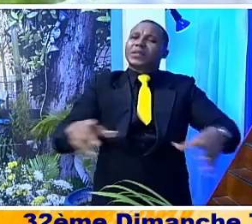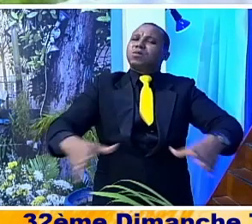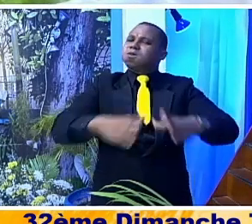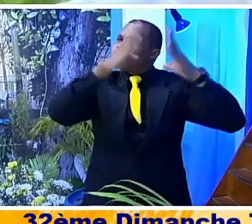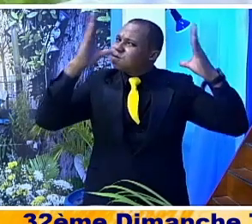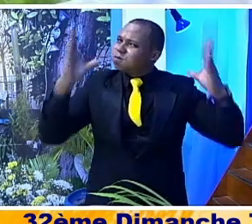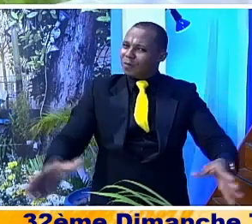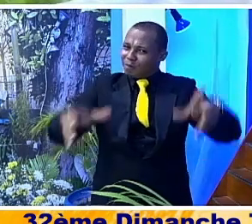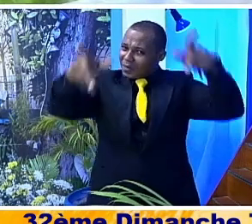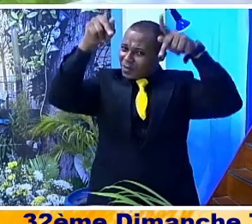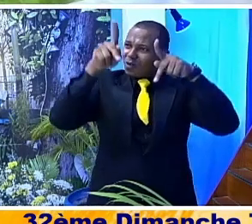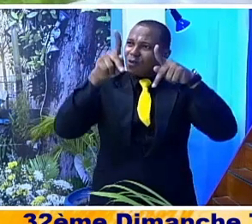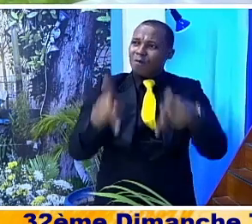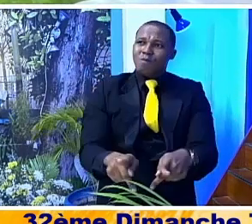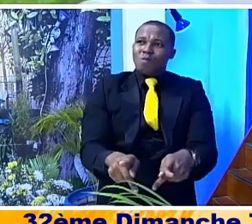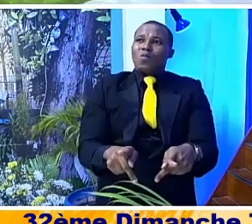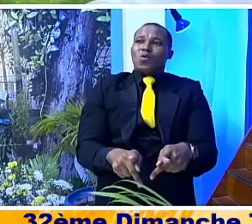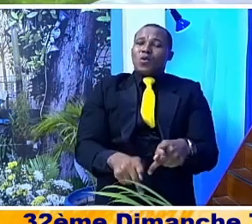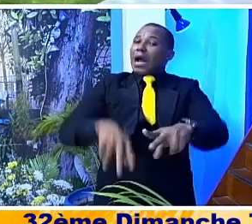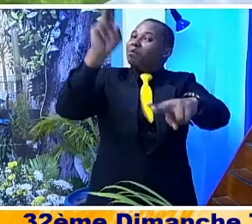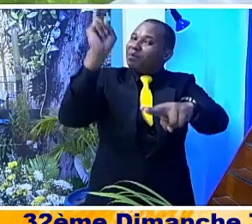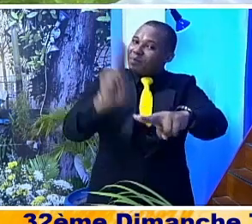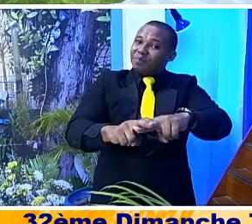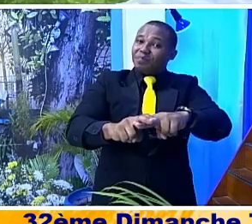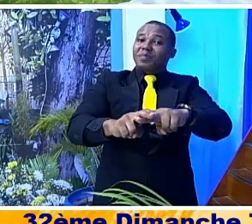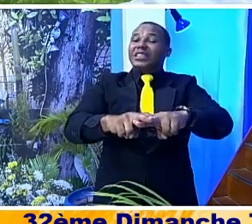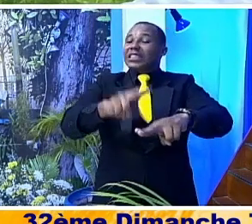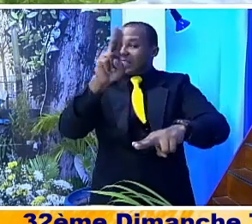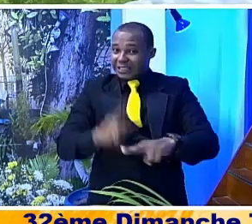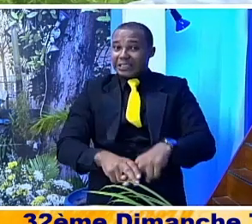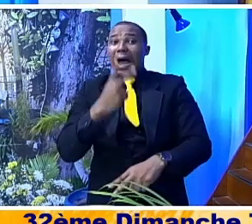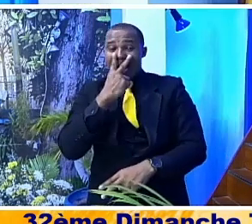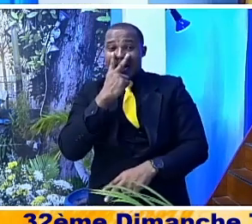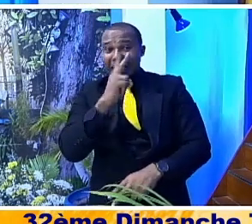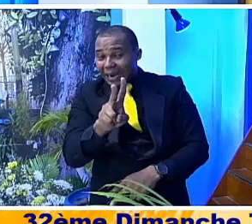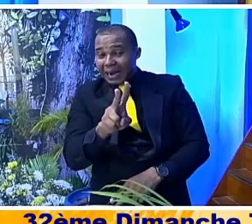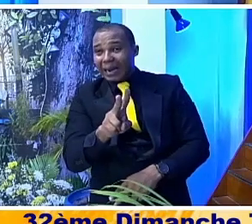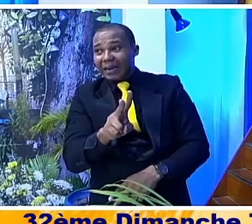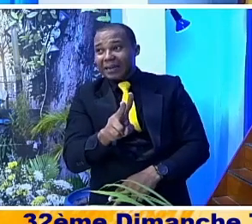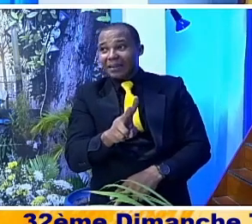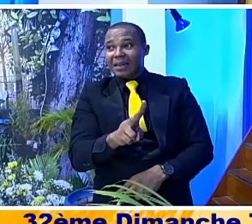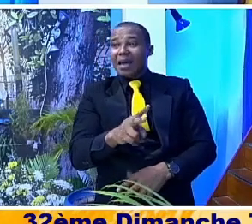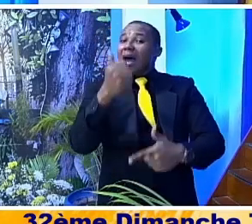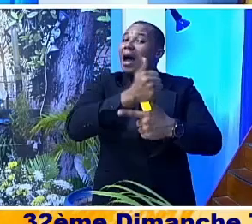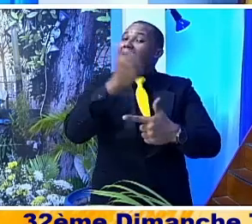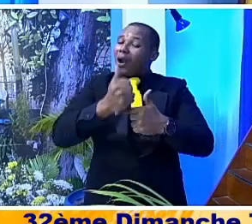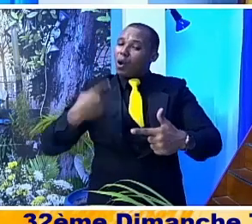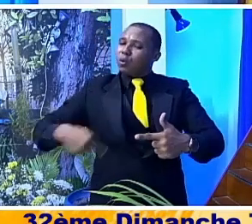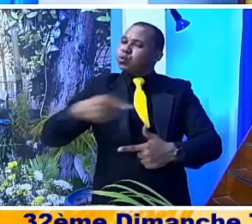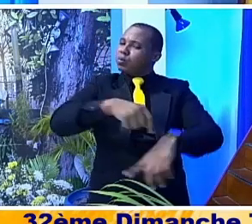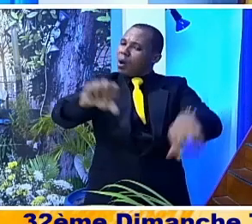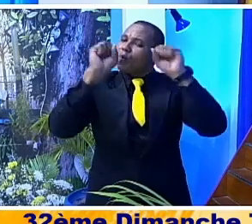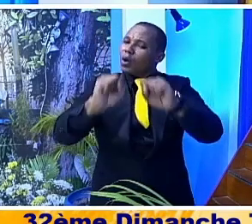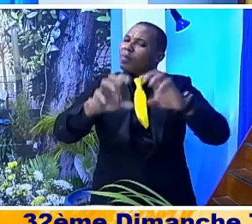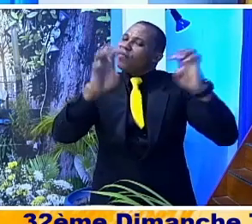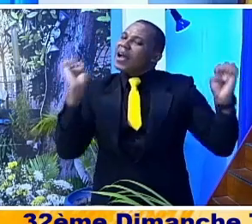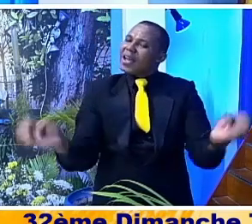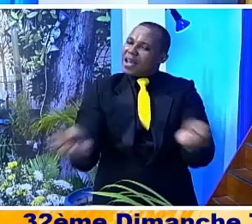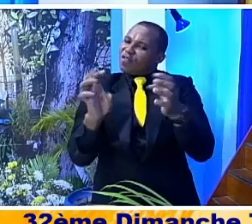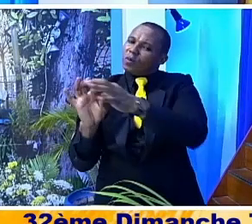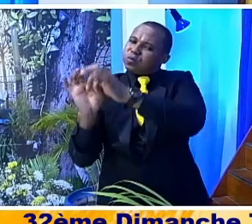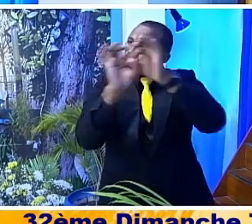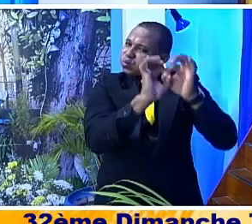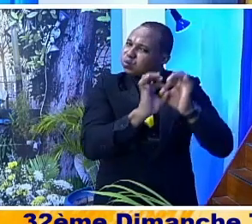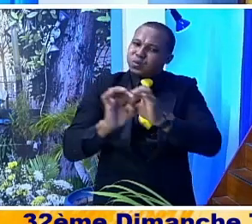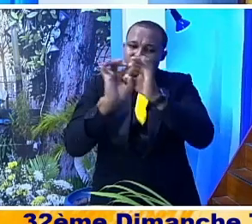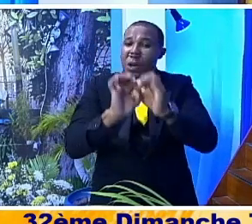a chita gardé ça qu'a privé à alors que qui d'abord fait un petit effort réconciliation, c'est là